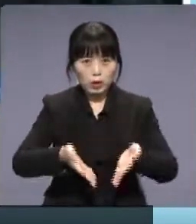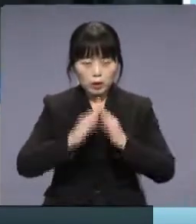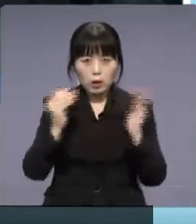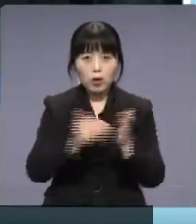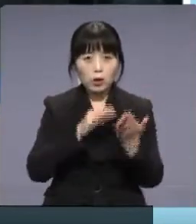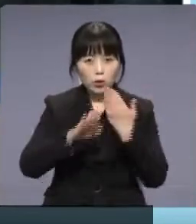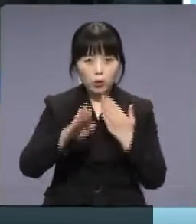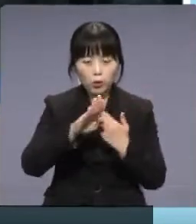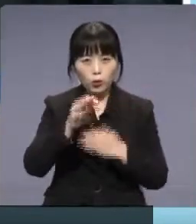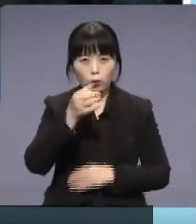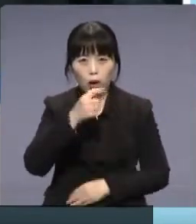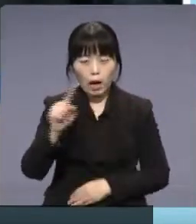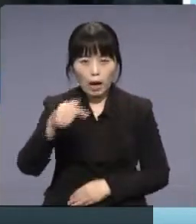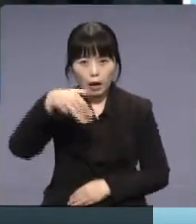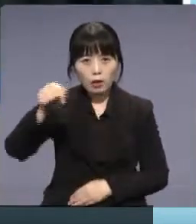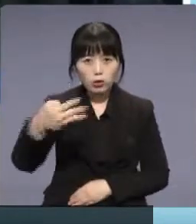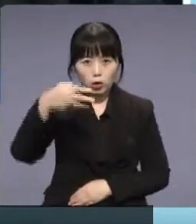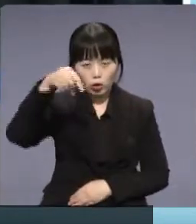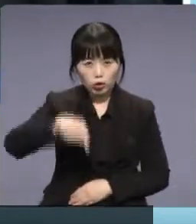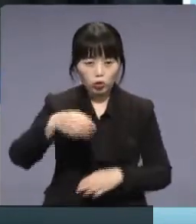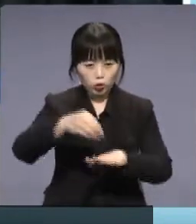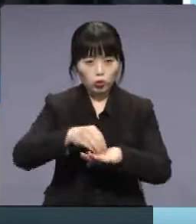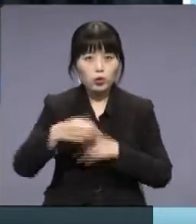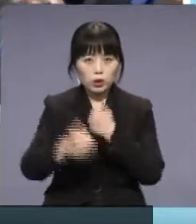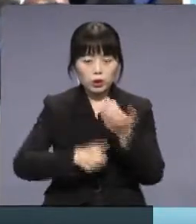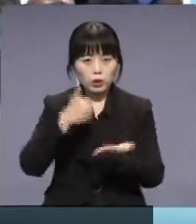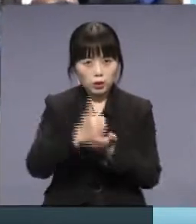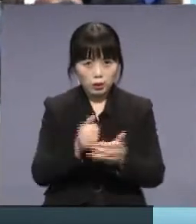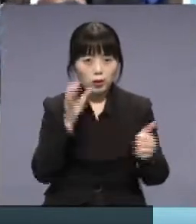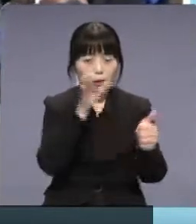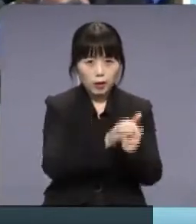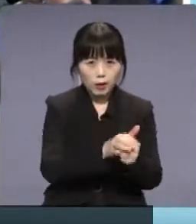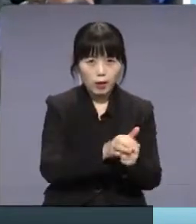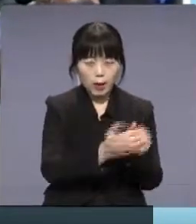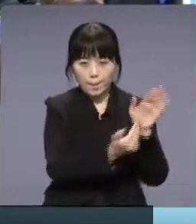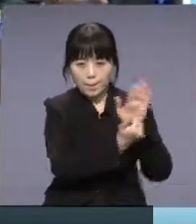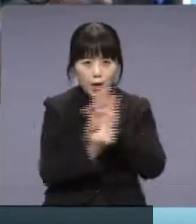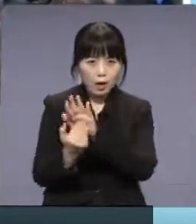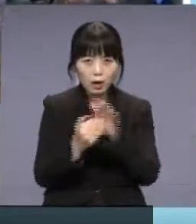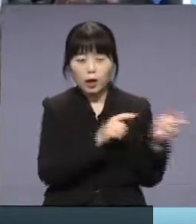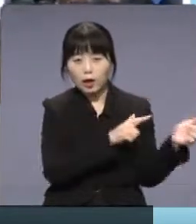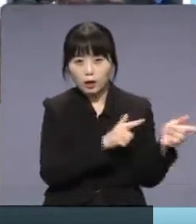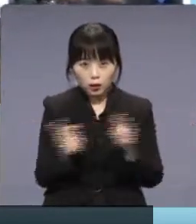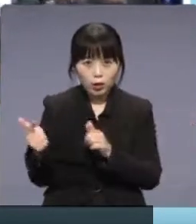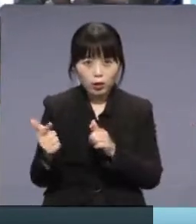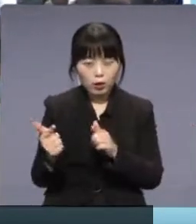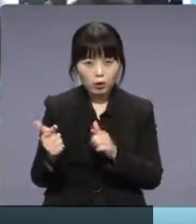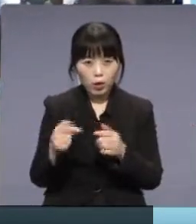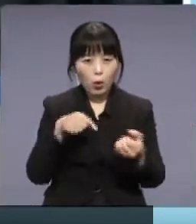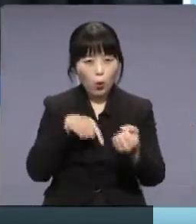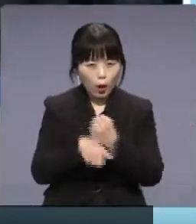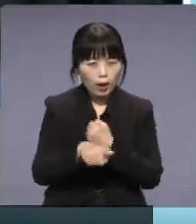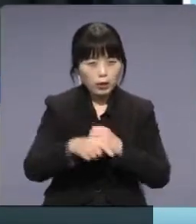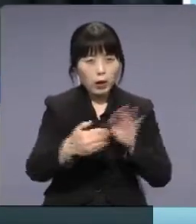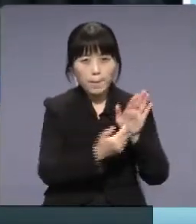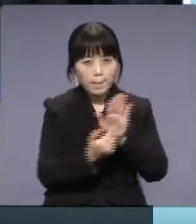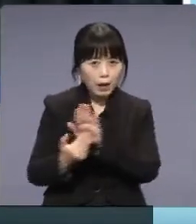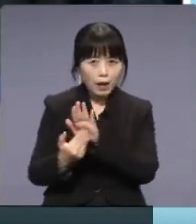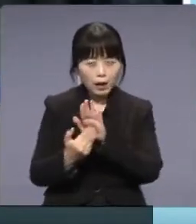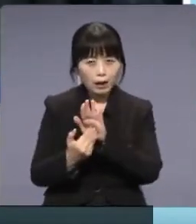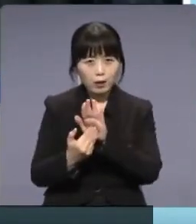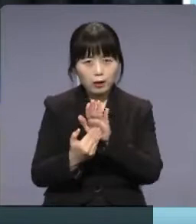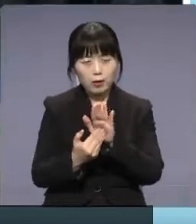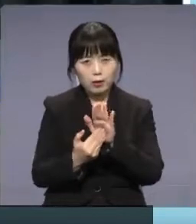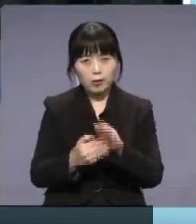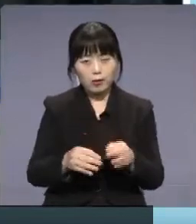이제 안철수 그 위원장을 앉힌 다음에 방역이나 이런 것들에 대해서도 여러 가지 과학적 방역이나 이런 이미지를